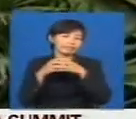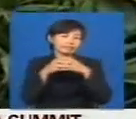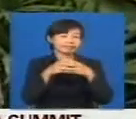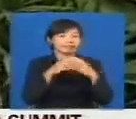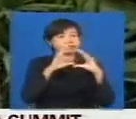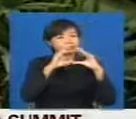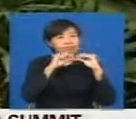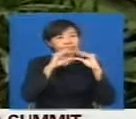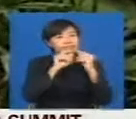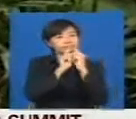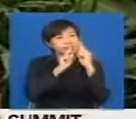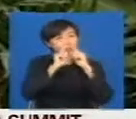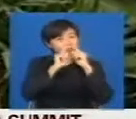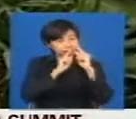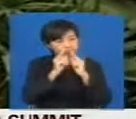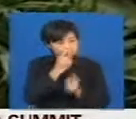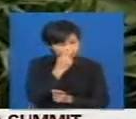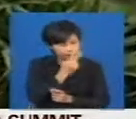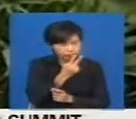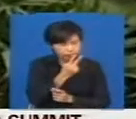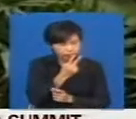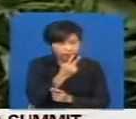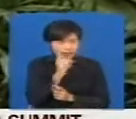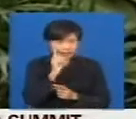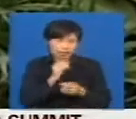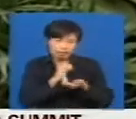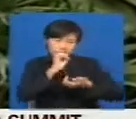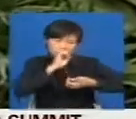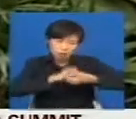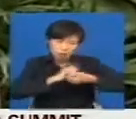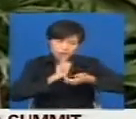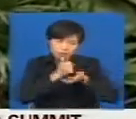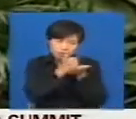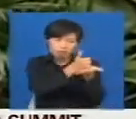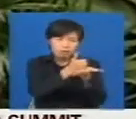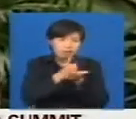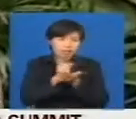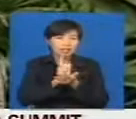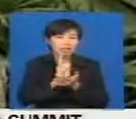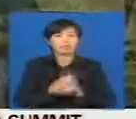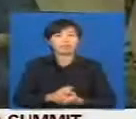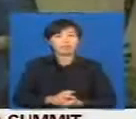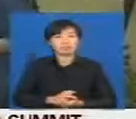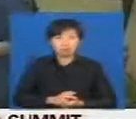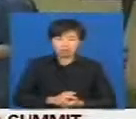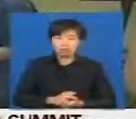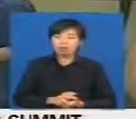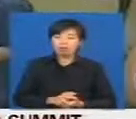ยแล้วก็เพื่อจะดูว่าจะมีความสัมพันธ์แล้วก็ช่วยเหลือกันได้อย่างไร ก็คือในเมื่อผู้นำมาแล้วก็ถือว่าใช้โอกา